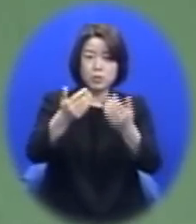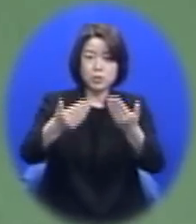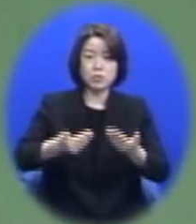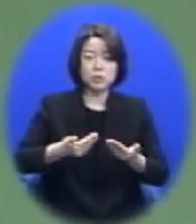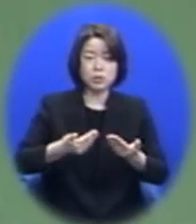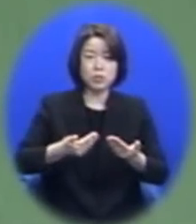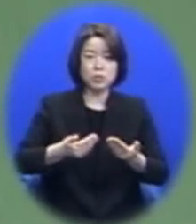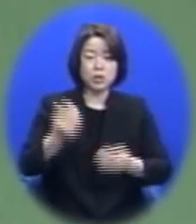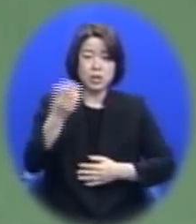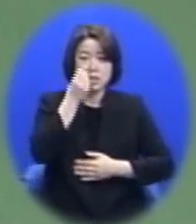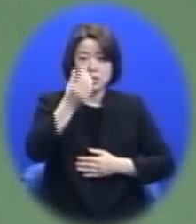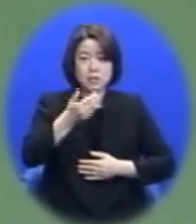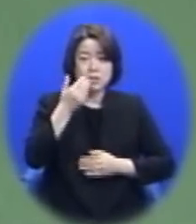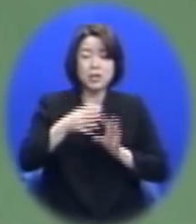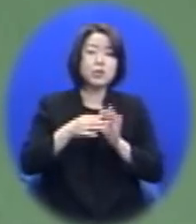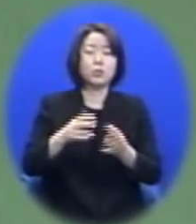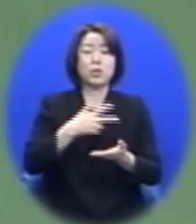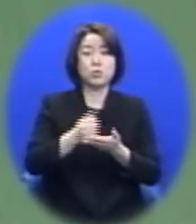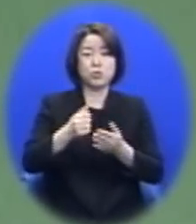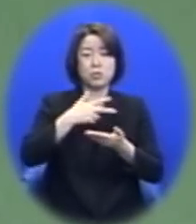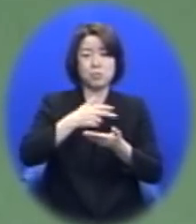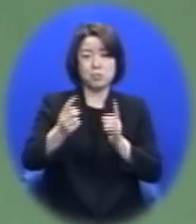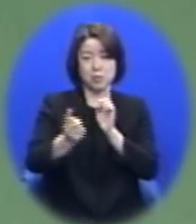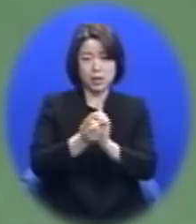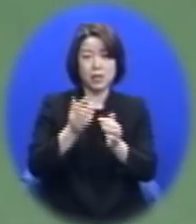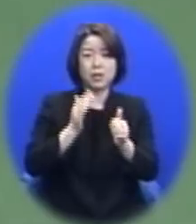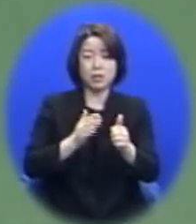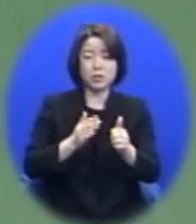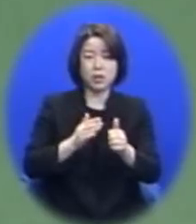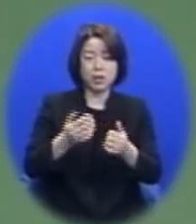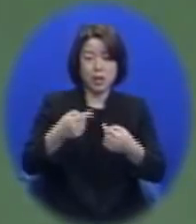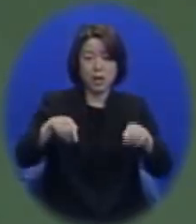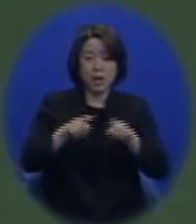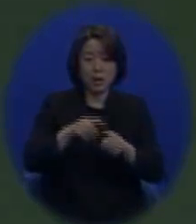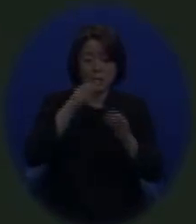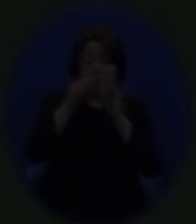성찬을 통하여 주님을 만나게 해 주옵소서. 우리 통성으로 기도하겠습니다.